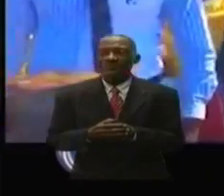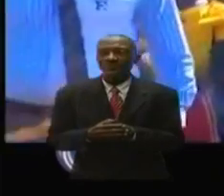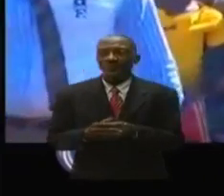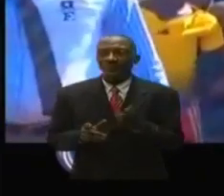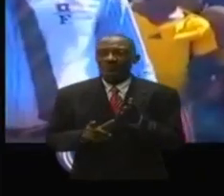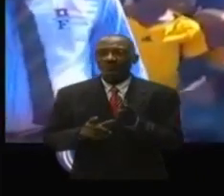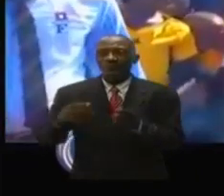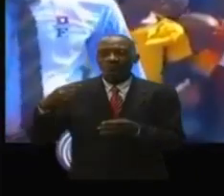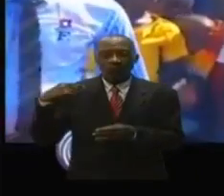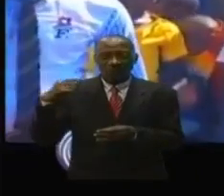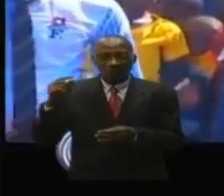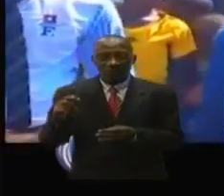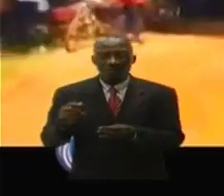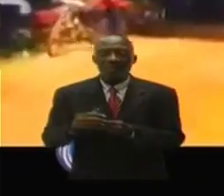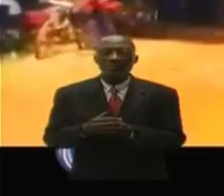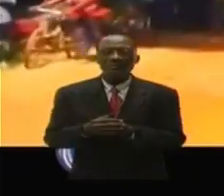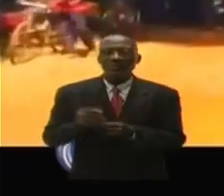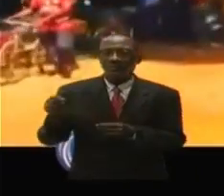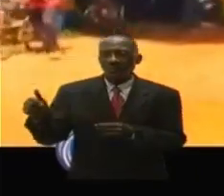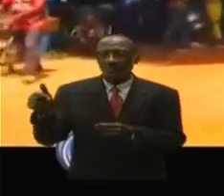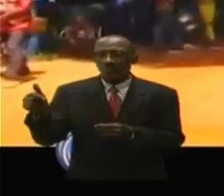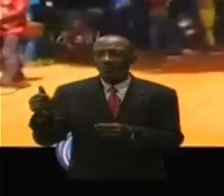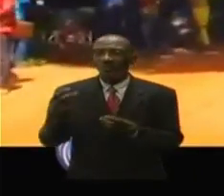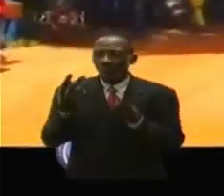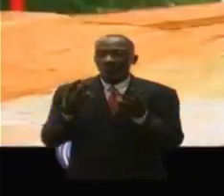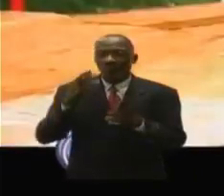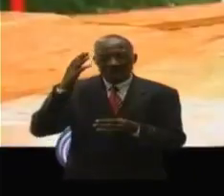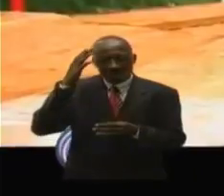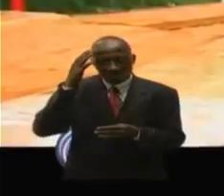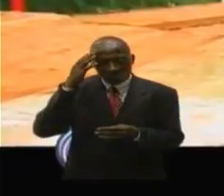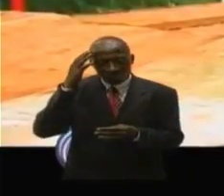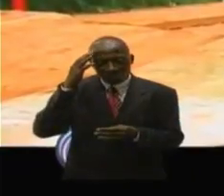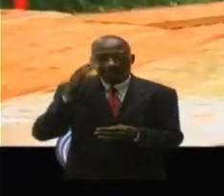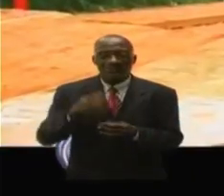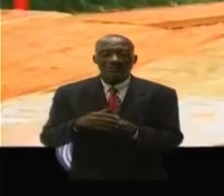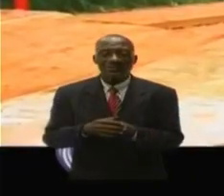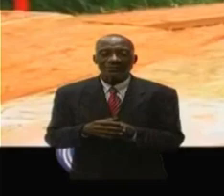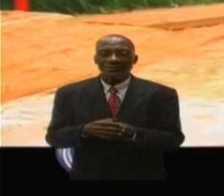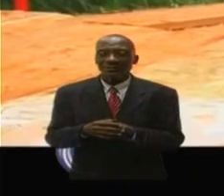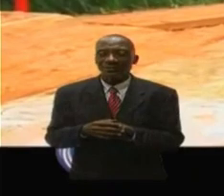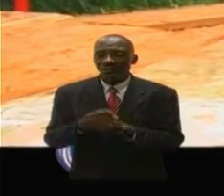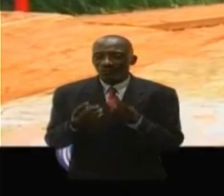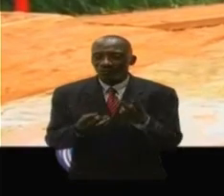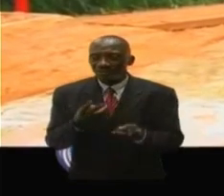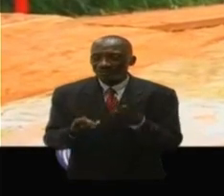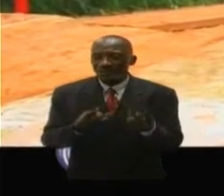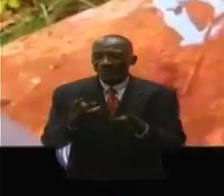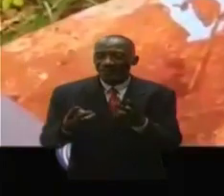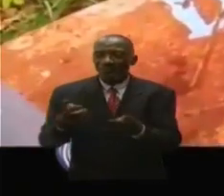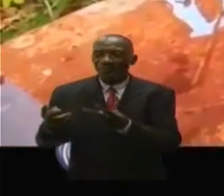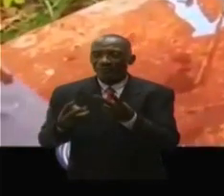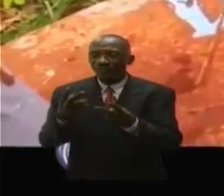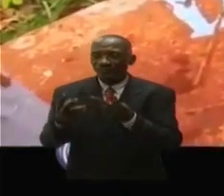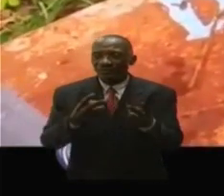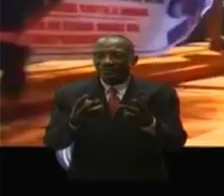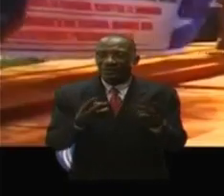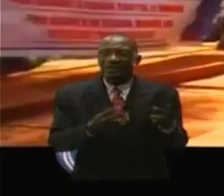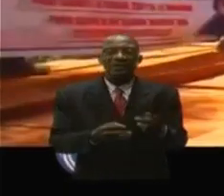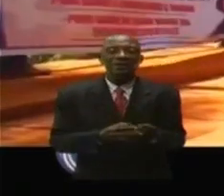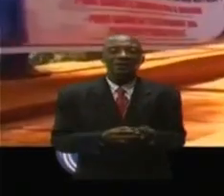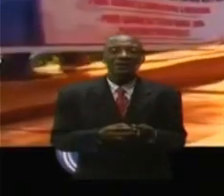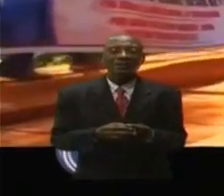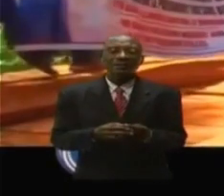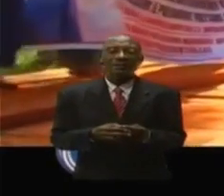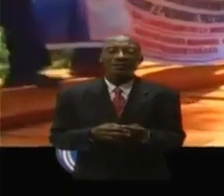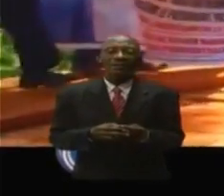de la population de ces coins du pays. Il s'agit notamment de la construction de ces ponts qui facilitent la circulation